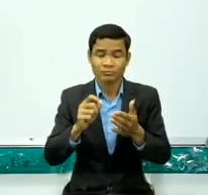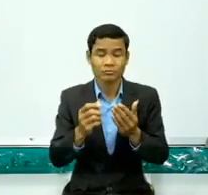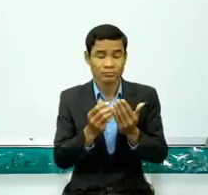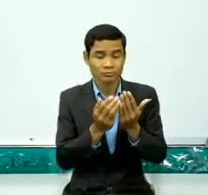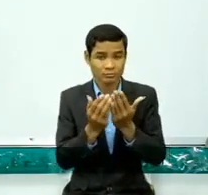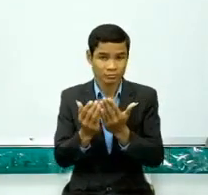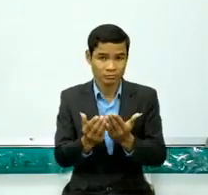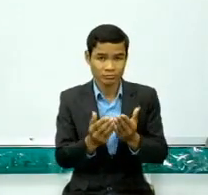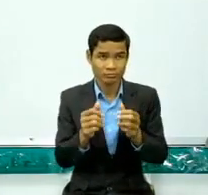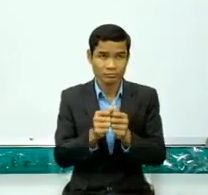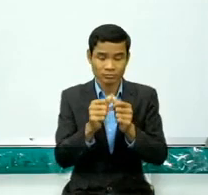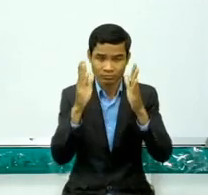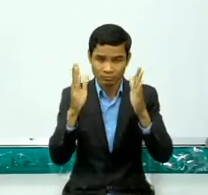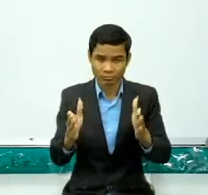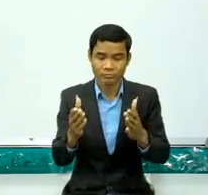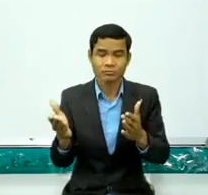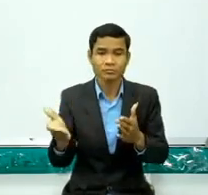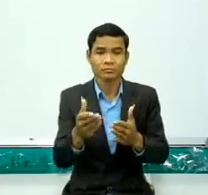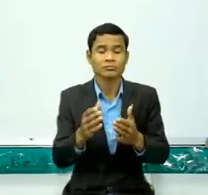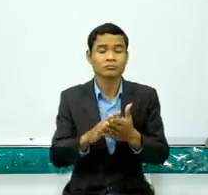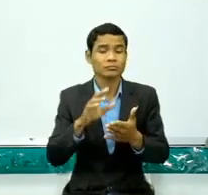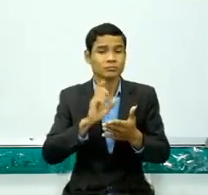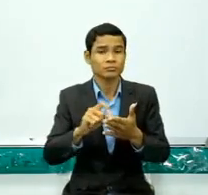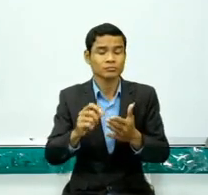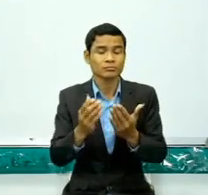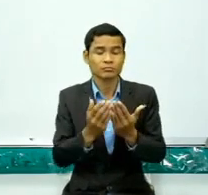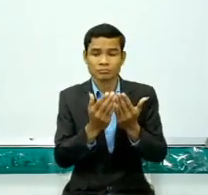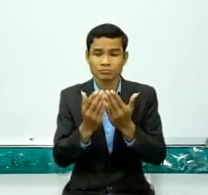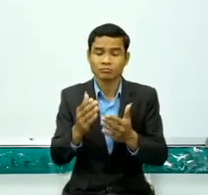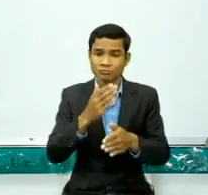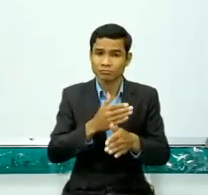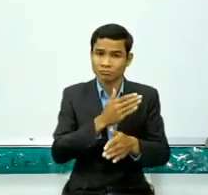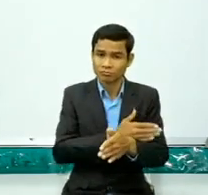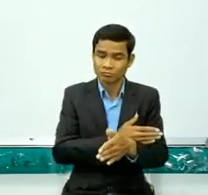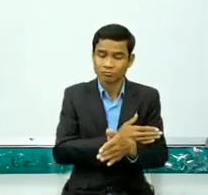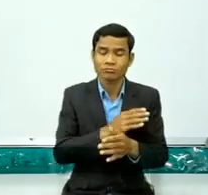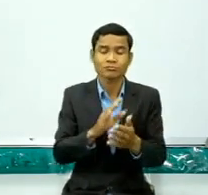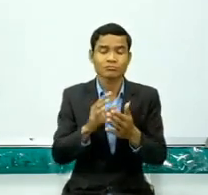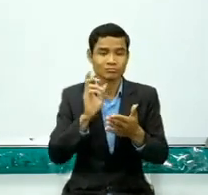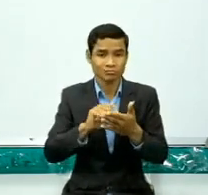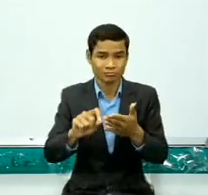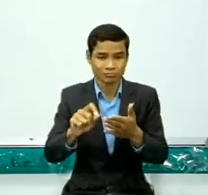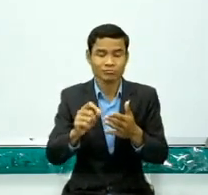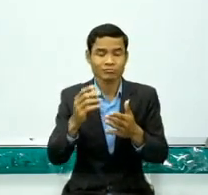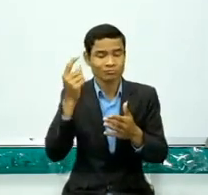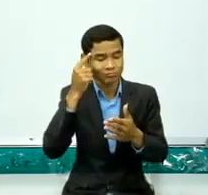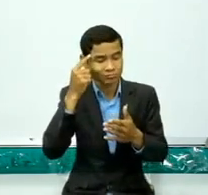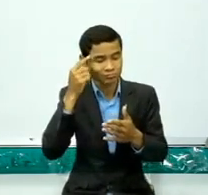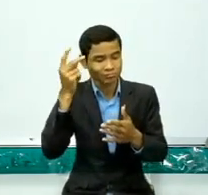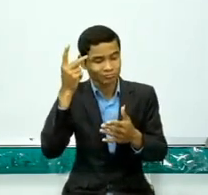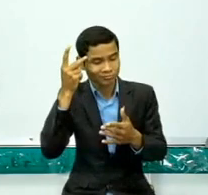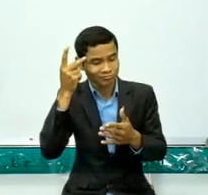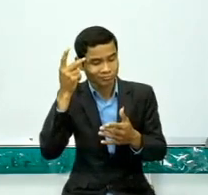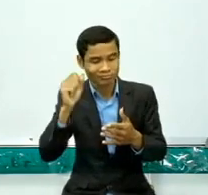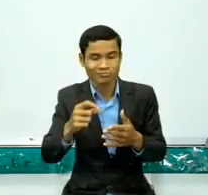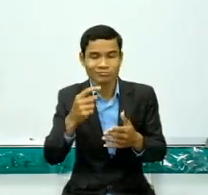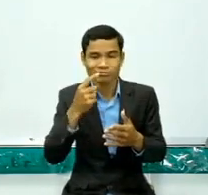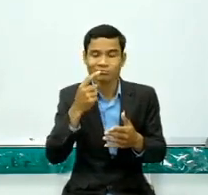កគ្រូទាំងអស់គ្នាណាចាអញ្ចឹងការសរសេរតាមអានមុននឹងសរសេរយើងត្រូវគិតហើយនឹងថា